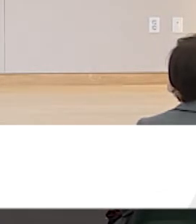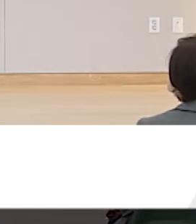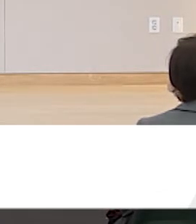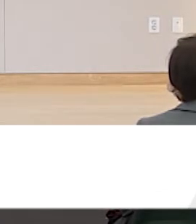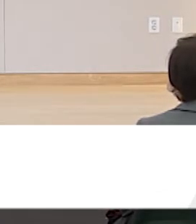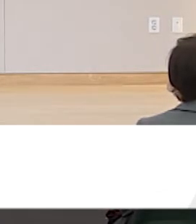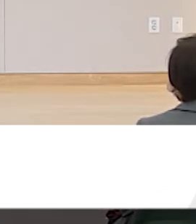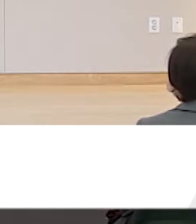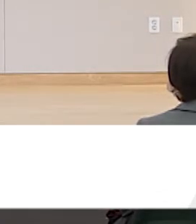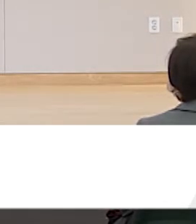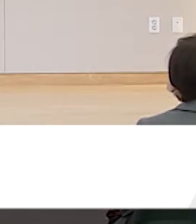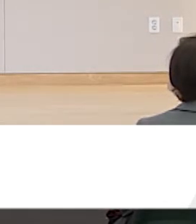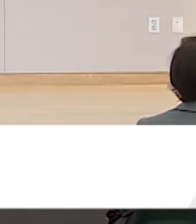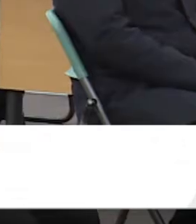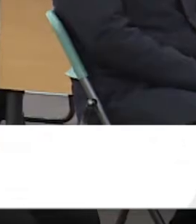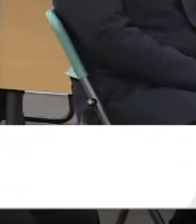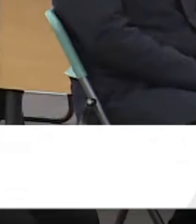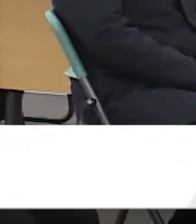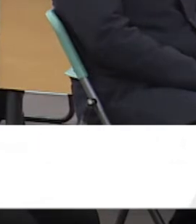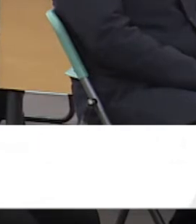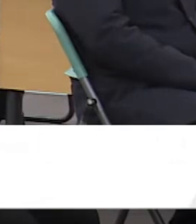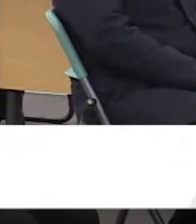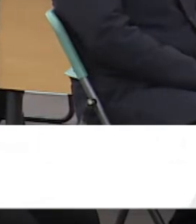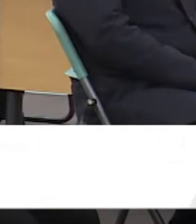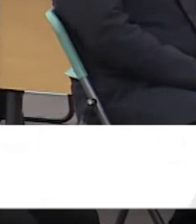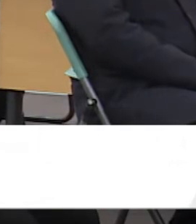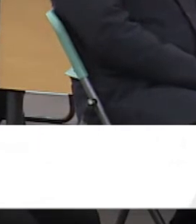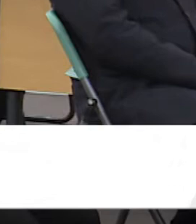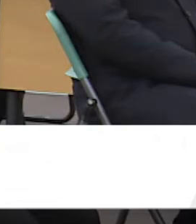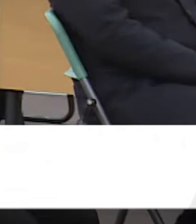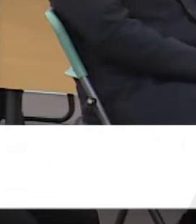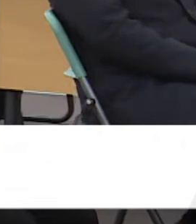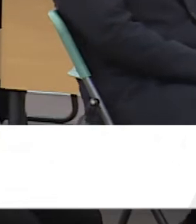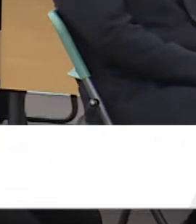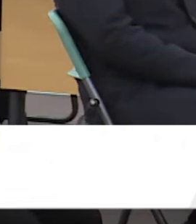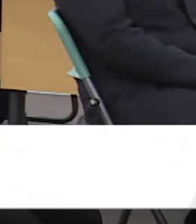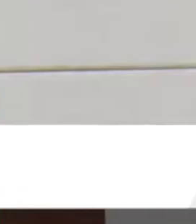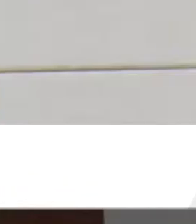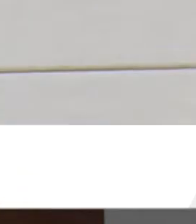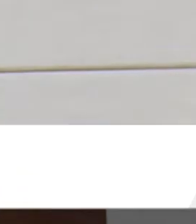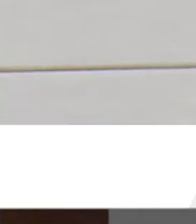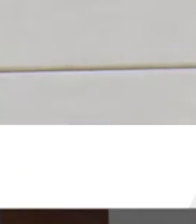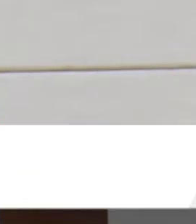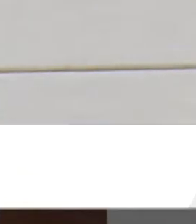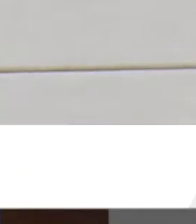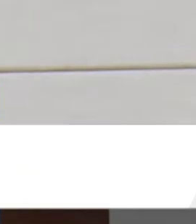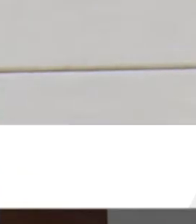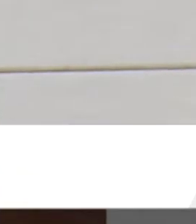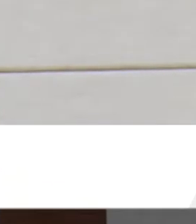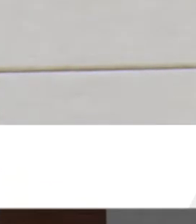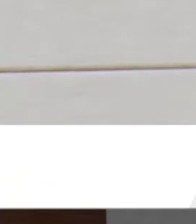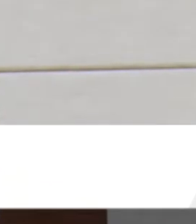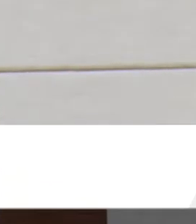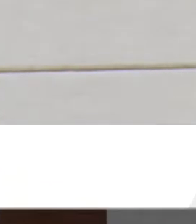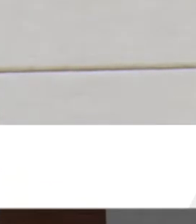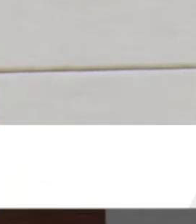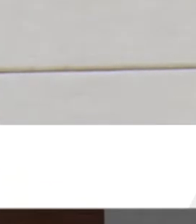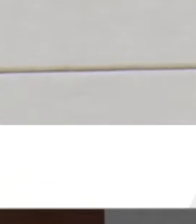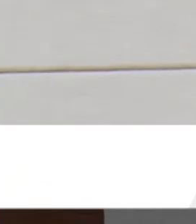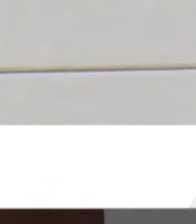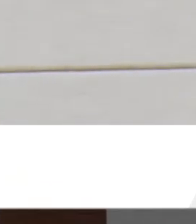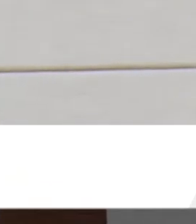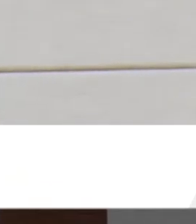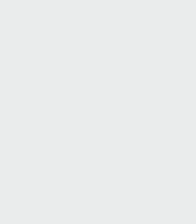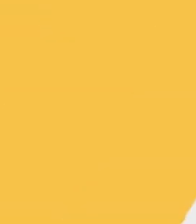지역사회보장협의체는 내년에도 복지 사각지대에 놓인 가정을 발굴 지원하는 일에 앞장서며 활동 영역을 확대해 나갈